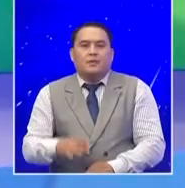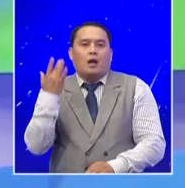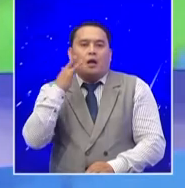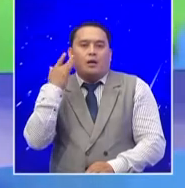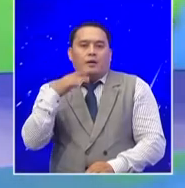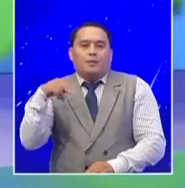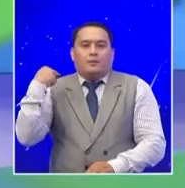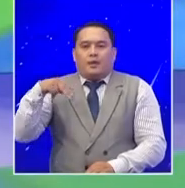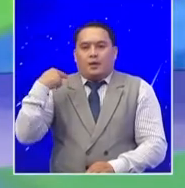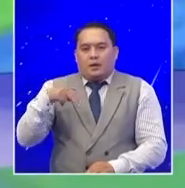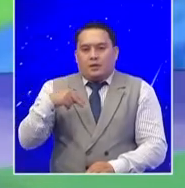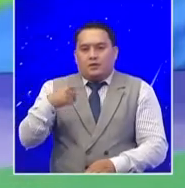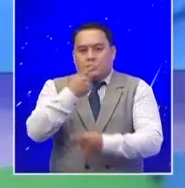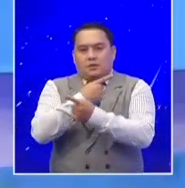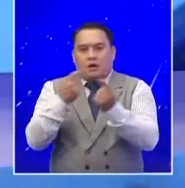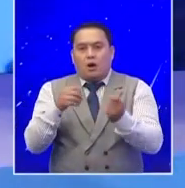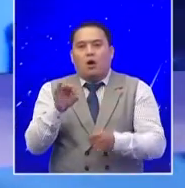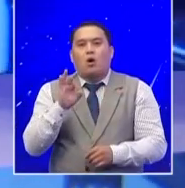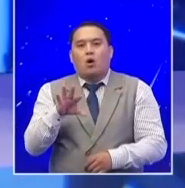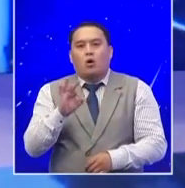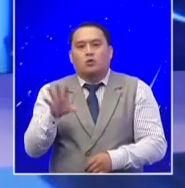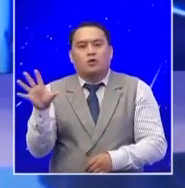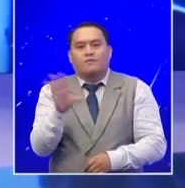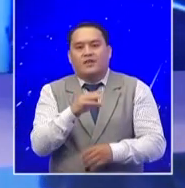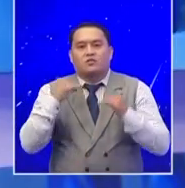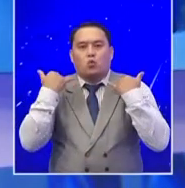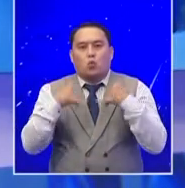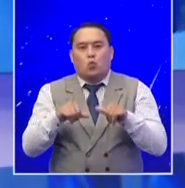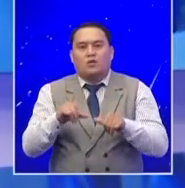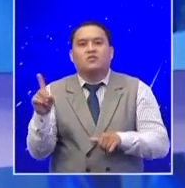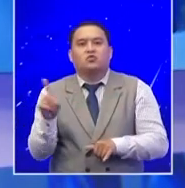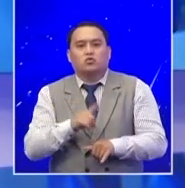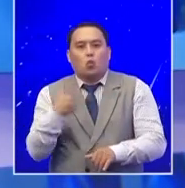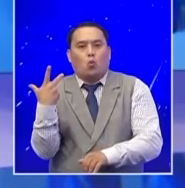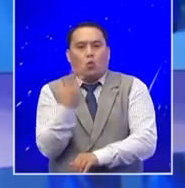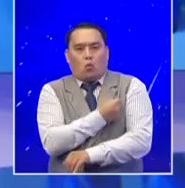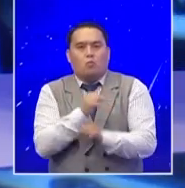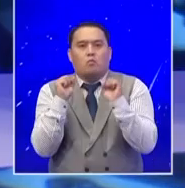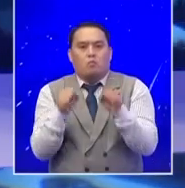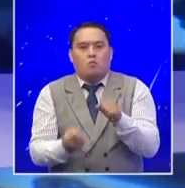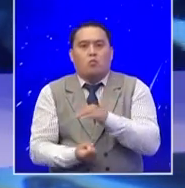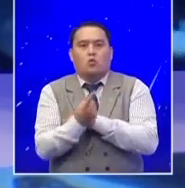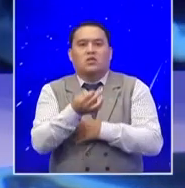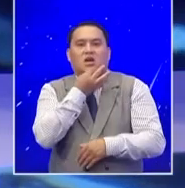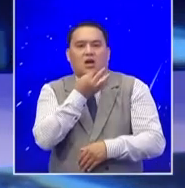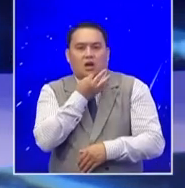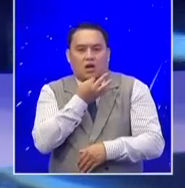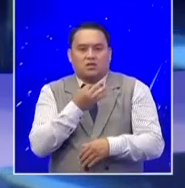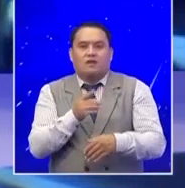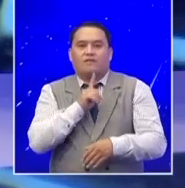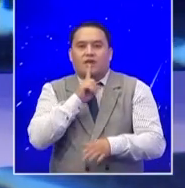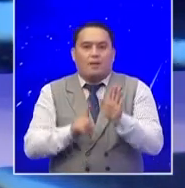Дональд Трамп заверил, что уже к концу октября удивит весь мир. Он намекнул, что вакцина от коронавируса может появиться раньше назначенного